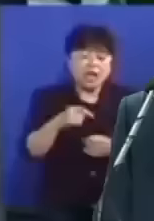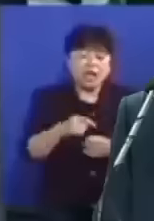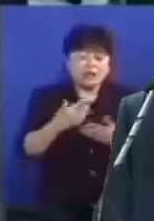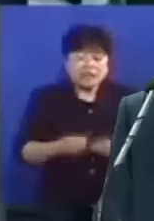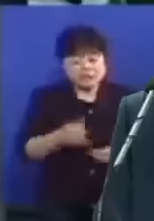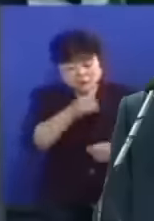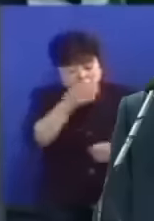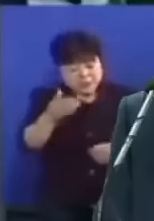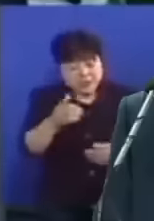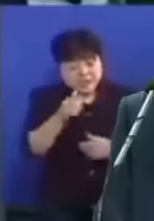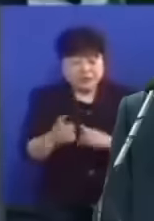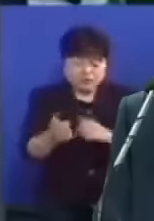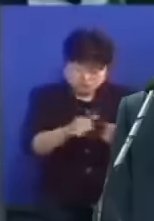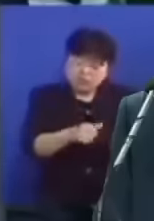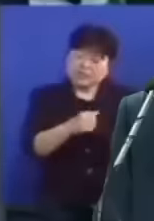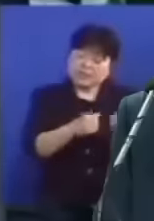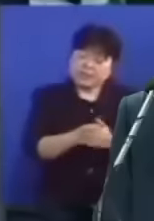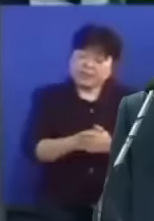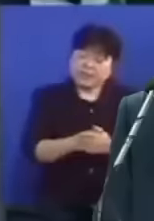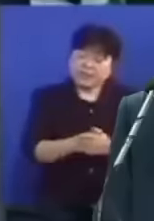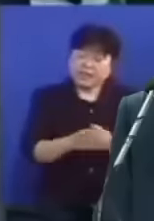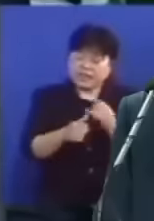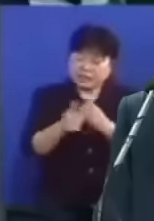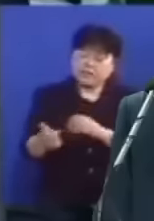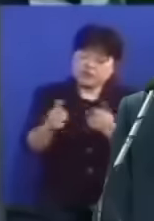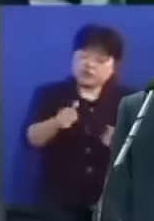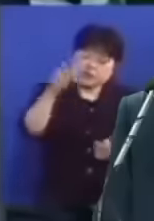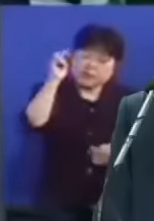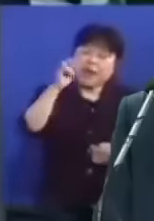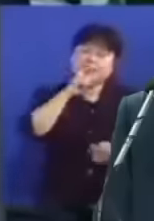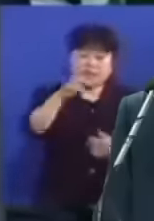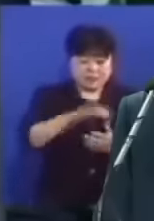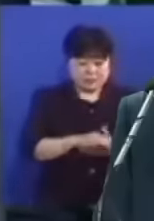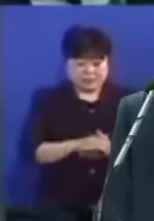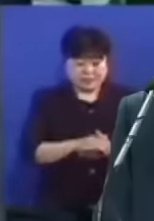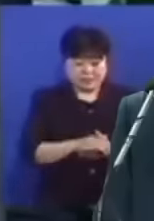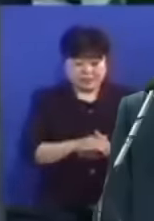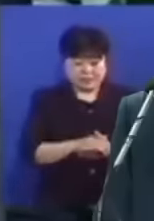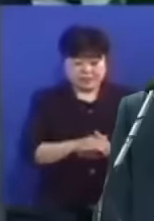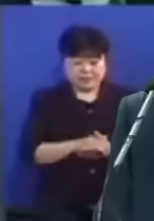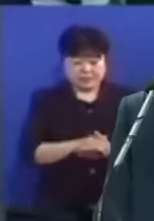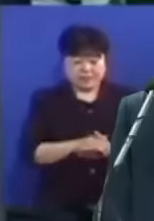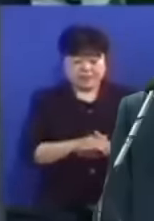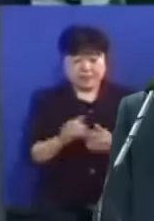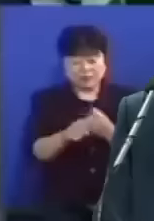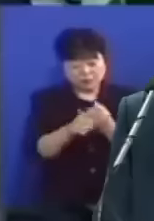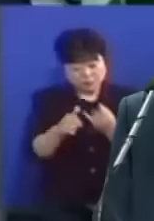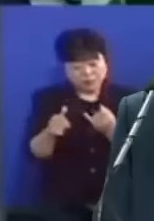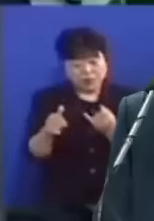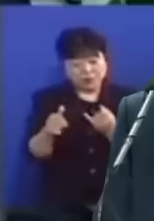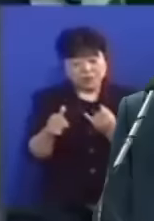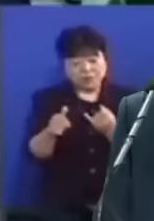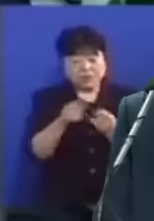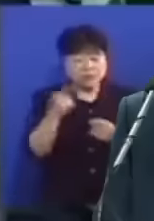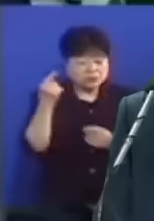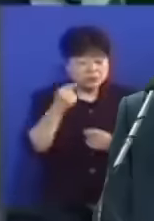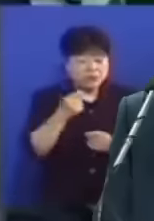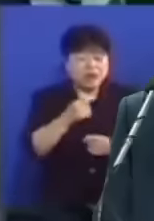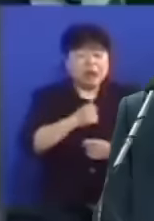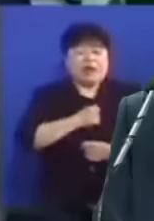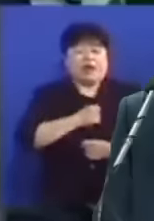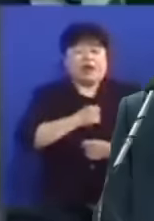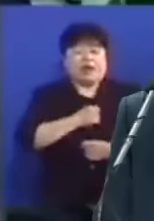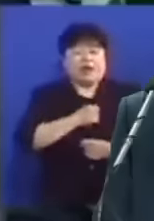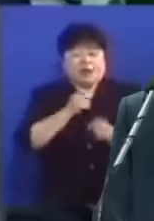어디 있습니까? 하나님이 돌아가셨기에 당신이 쭈그리고 앉아있지. 그 말에 마틴 루터가